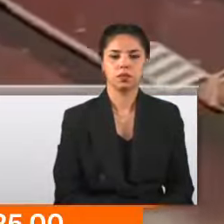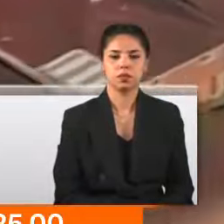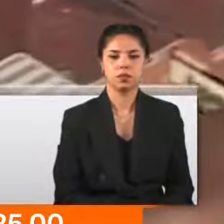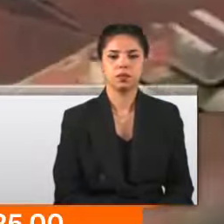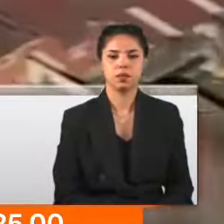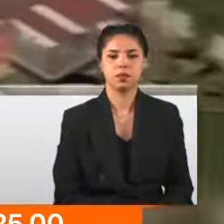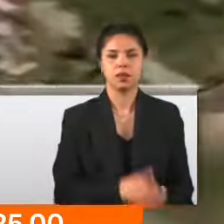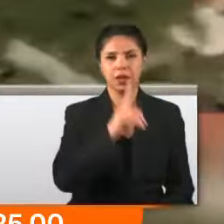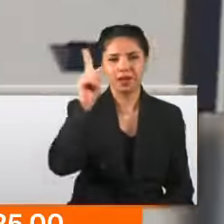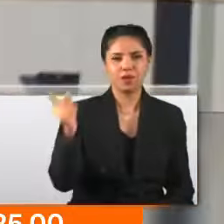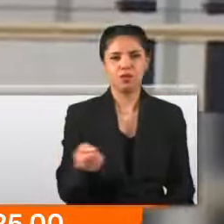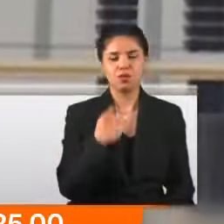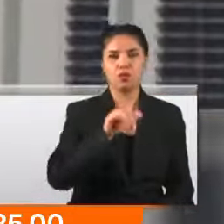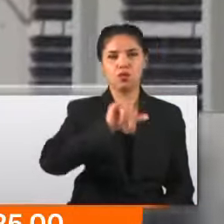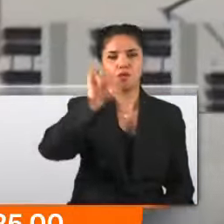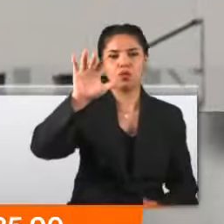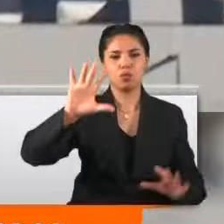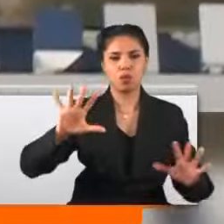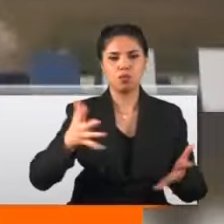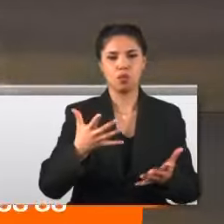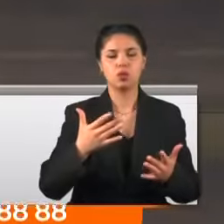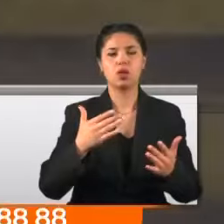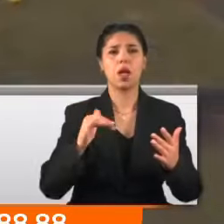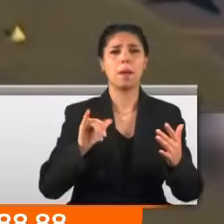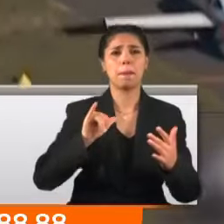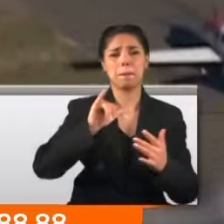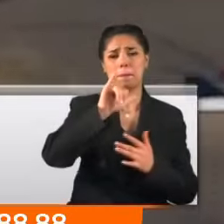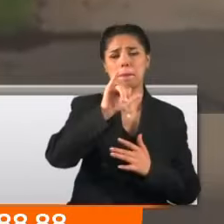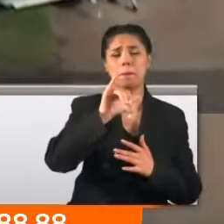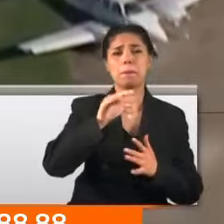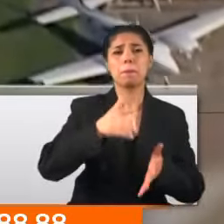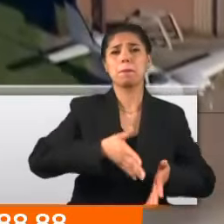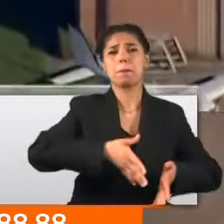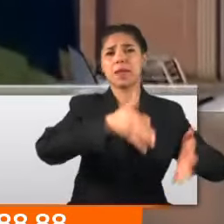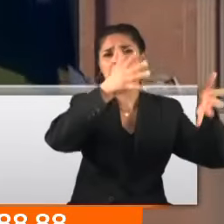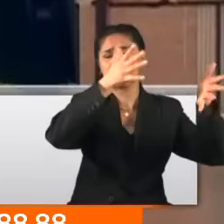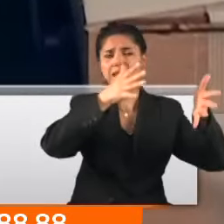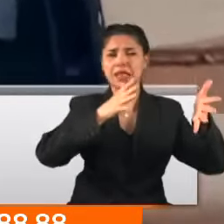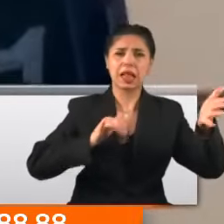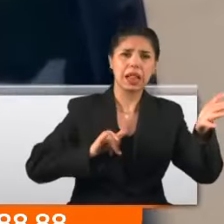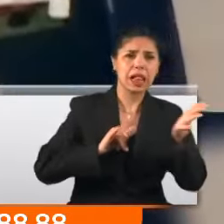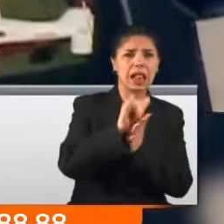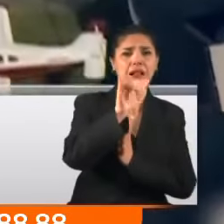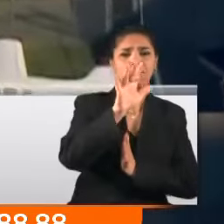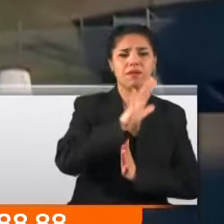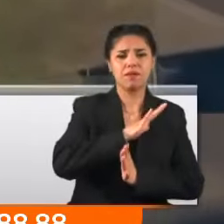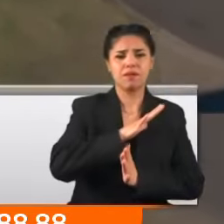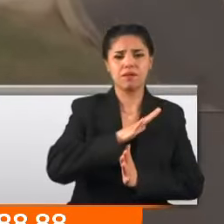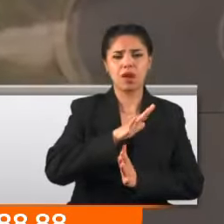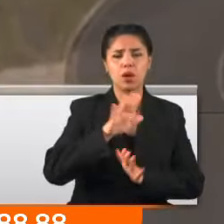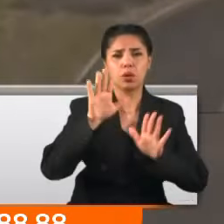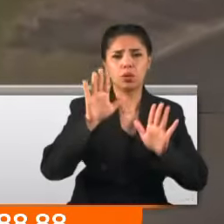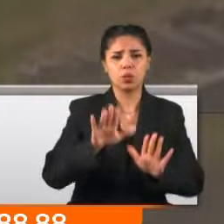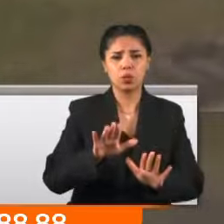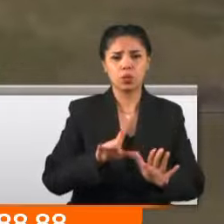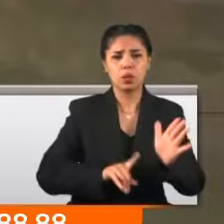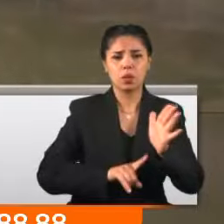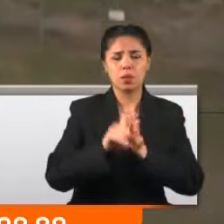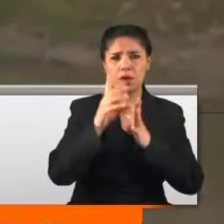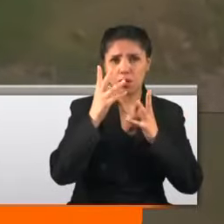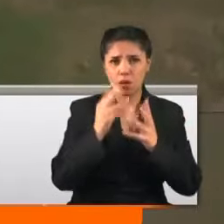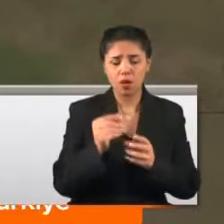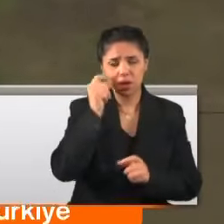Tek motorlu uçak arıza yaptı. Binaları teğet geçerek son anda piste ulaştı. Sürüklendikten sonra durmayı başaran uçaktakiler ölümü